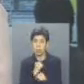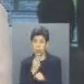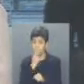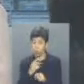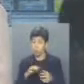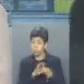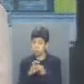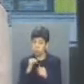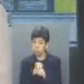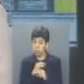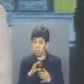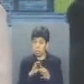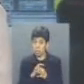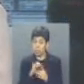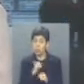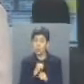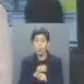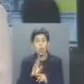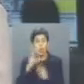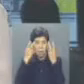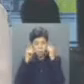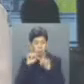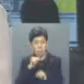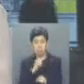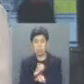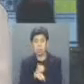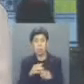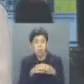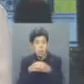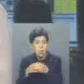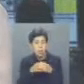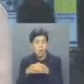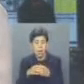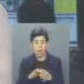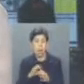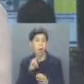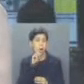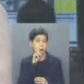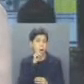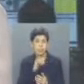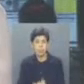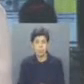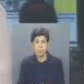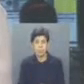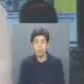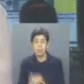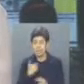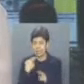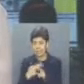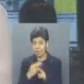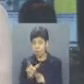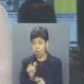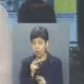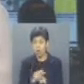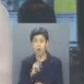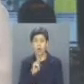อบออกประกาศสำนักนายกรัฐมนตรีเพื่อตั้งคณะกรรมการนโยบายน้ำและอุทกภัยแห่งชาติหรือจะมีชื่อย่อว่าก